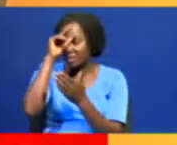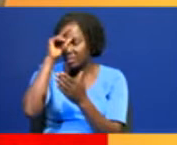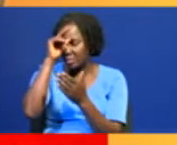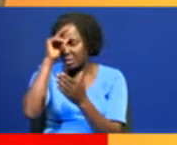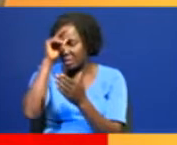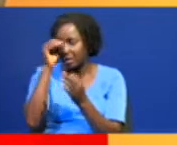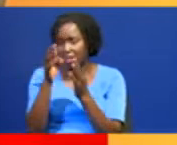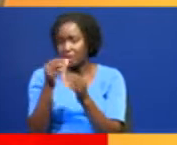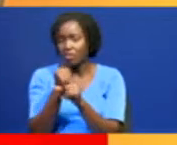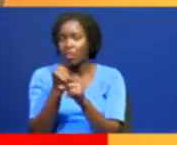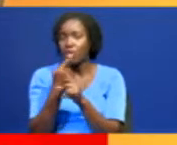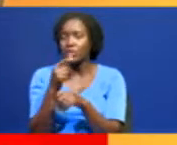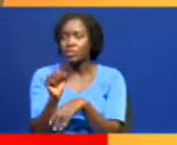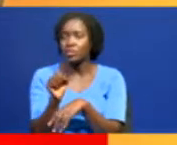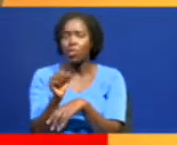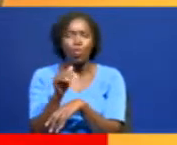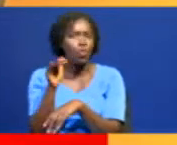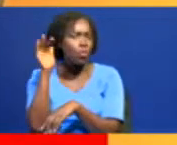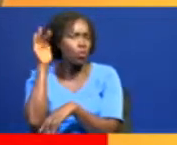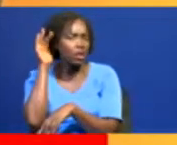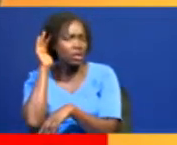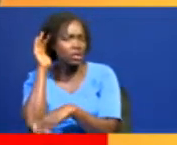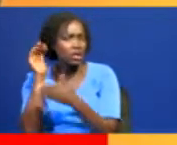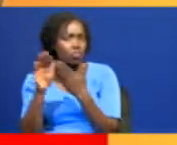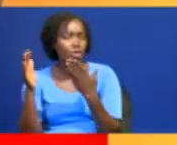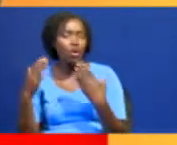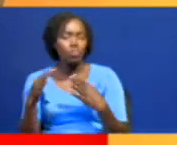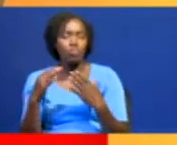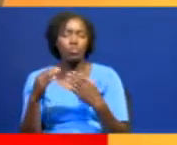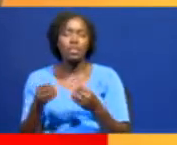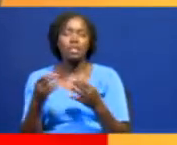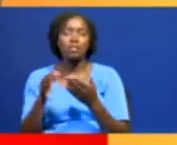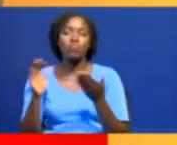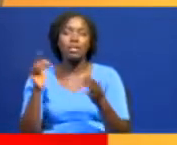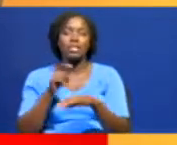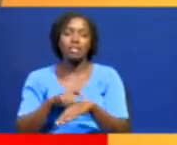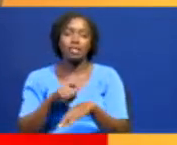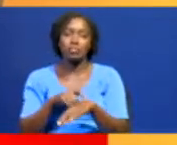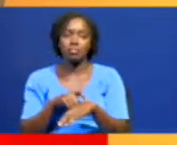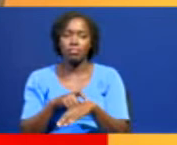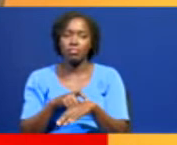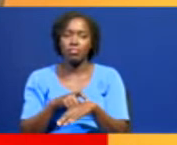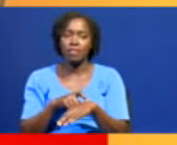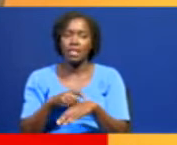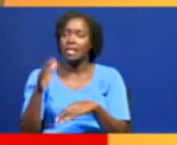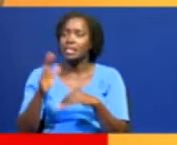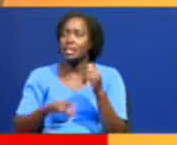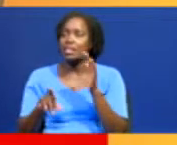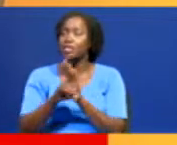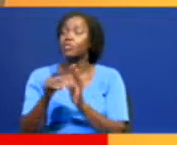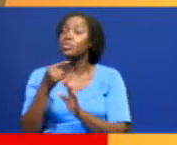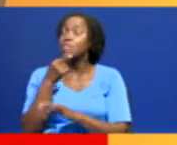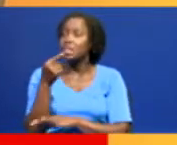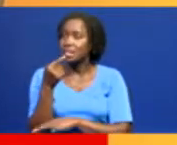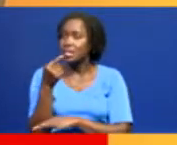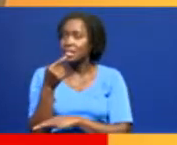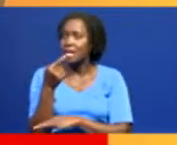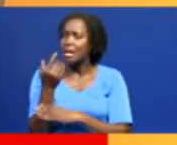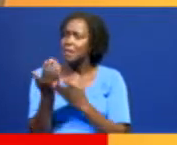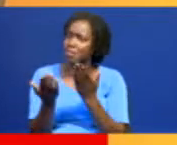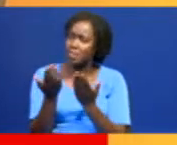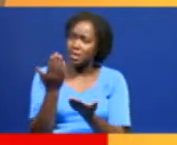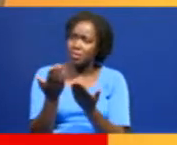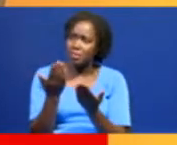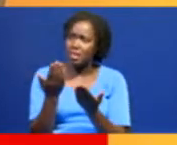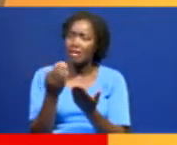vile kusikiza watu zaidi, kuwapatia muda mrefu zaidi hata kupita vile sheria inavyosema, pengine